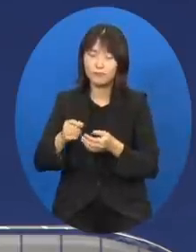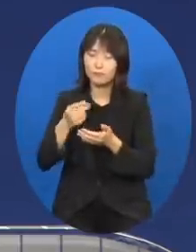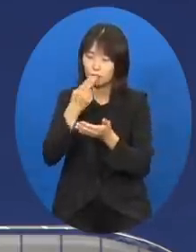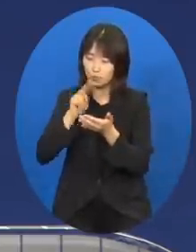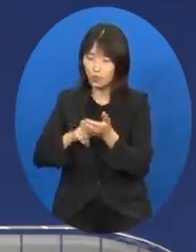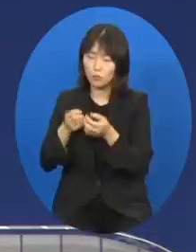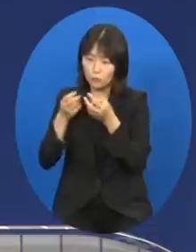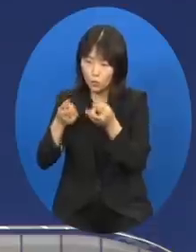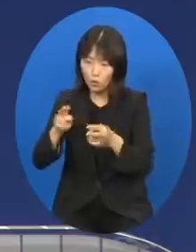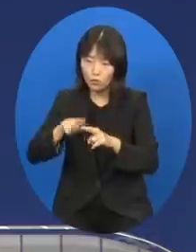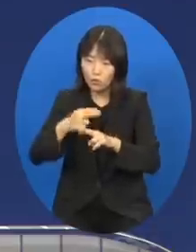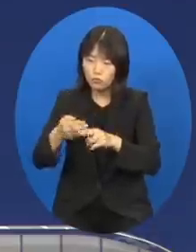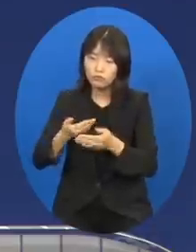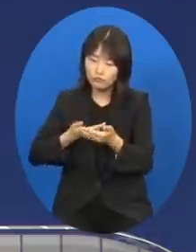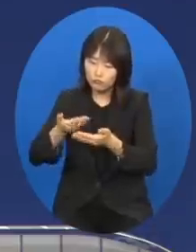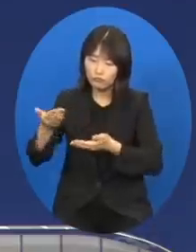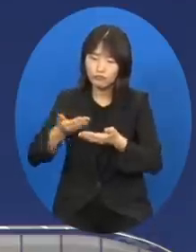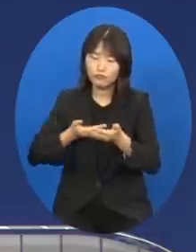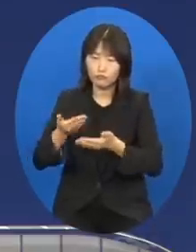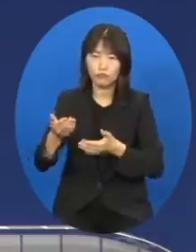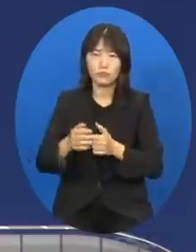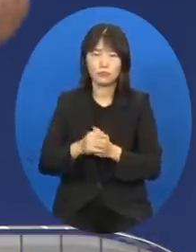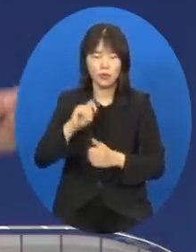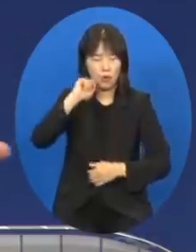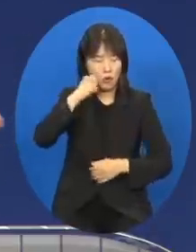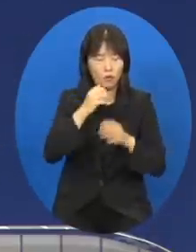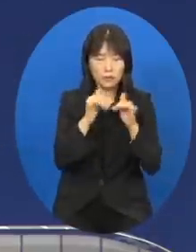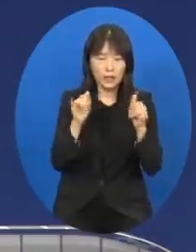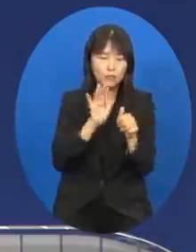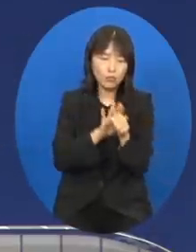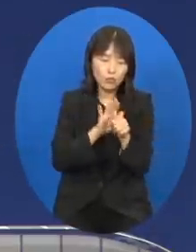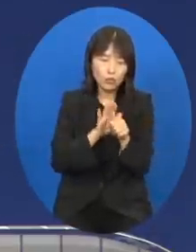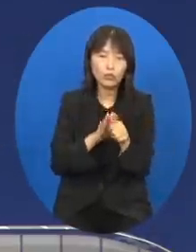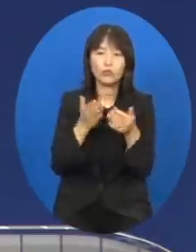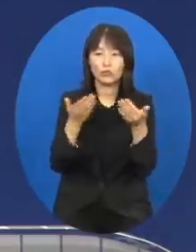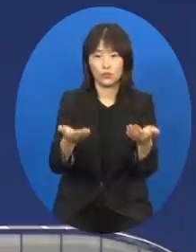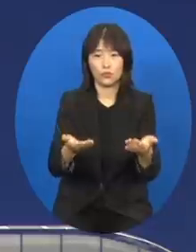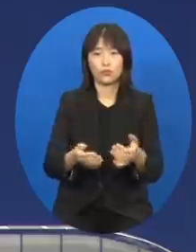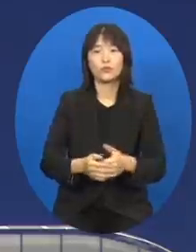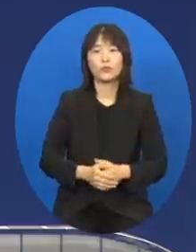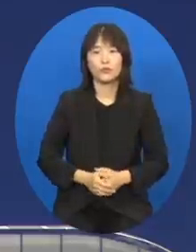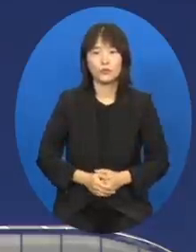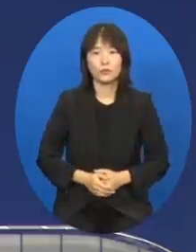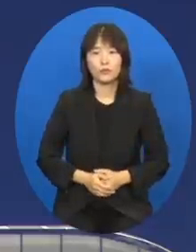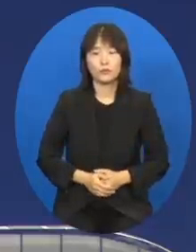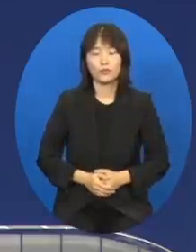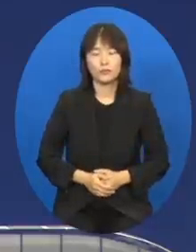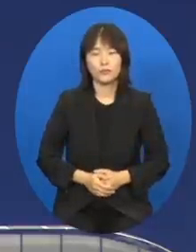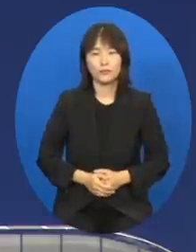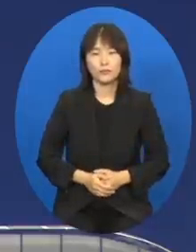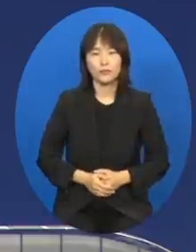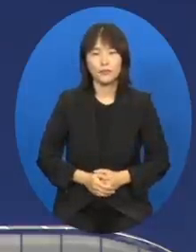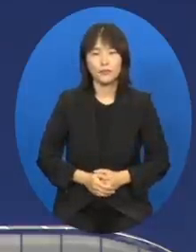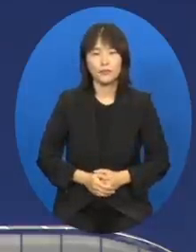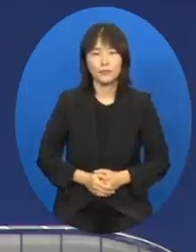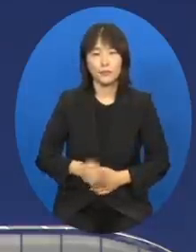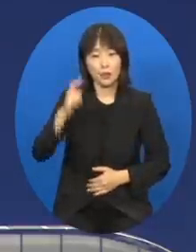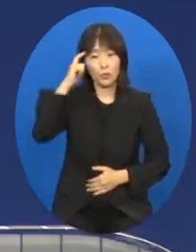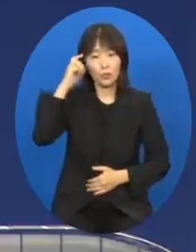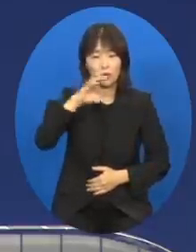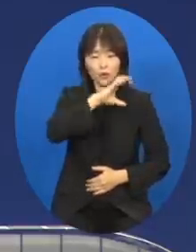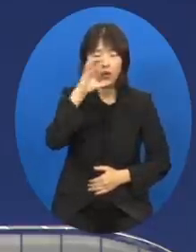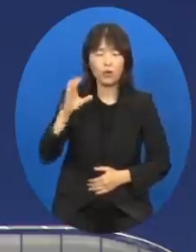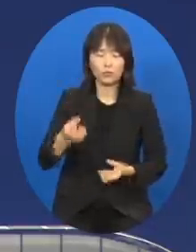성탄절 선물도 주고받고 뭐 어려운 사람을 돕기도 하고 그렇게 해요. 왜? 성탄절은